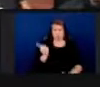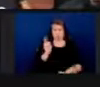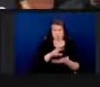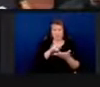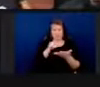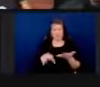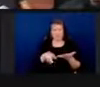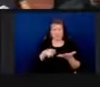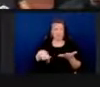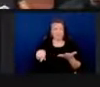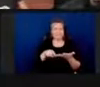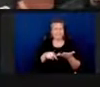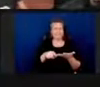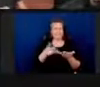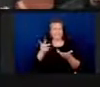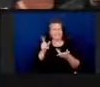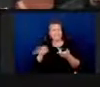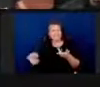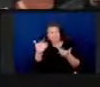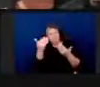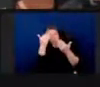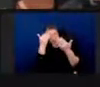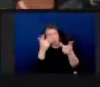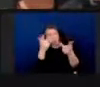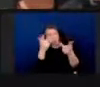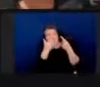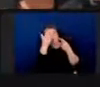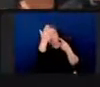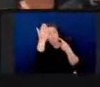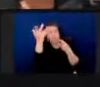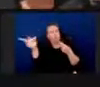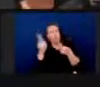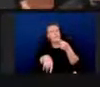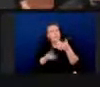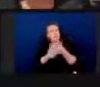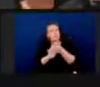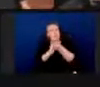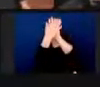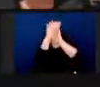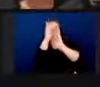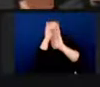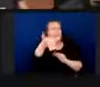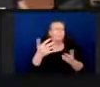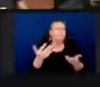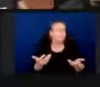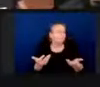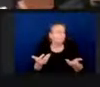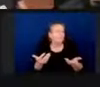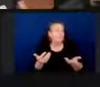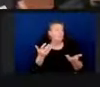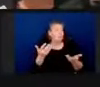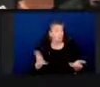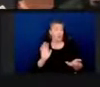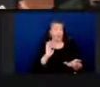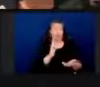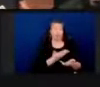na kutambua mambo ambayo pengine hawajatambua, vipaji ambavyo wanavyo lakini havija vitambua.